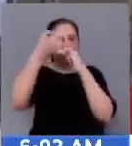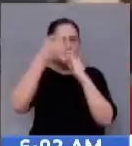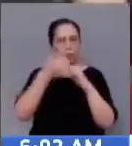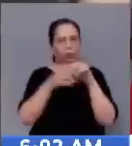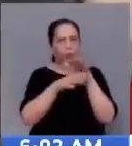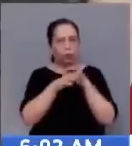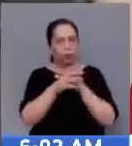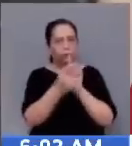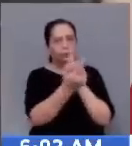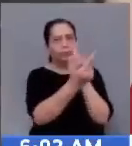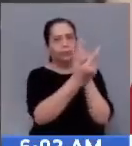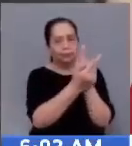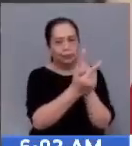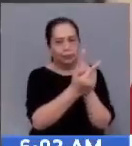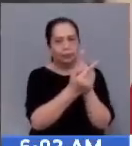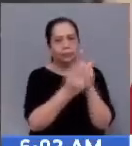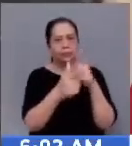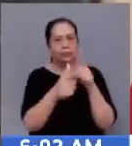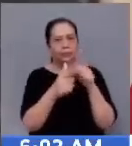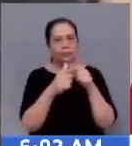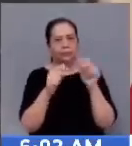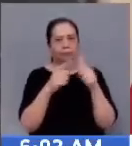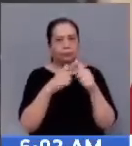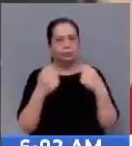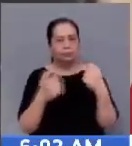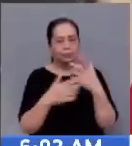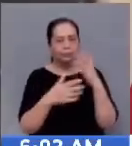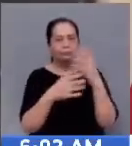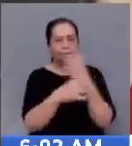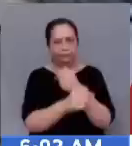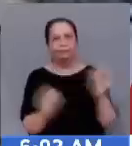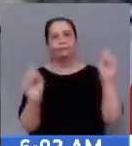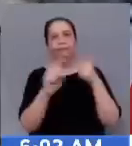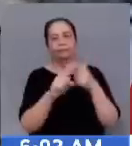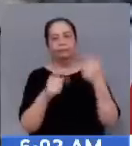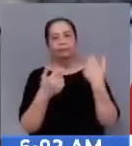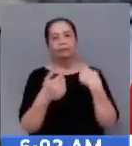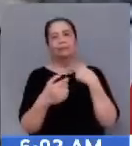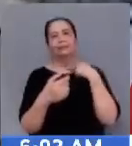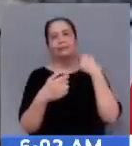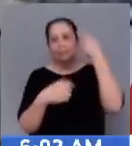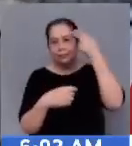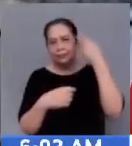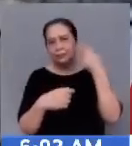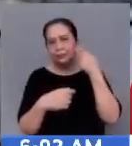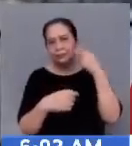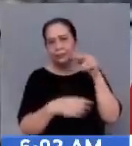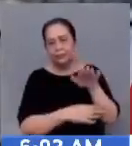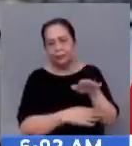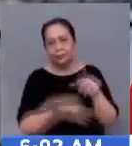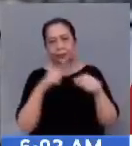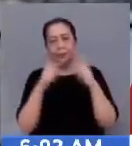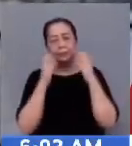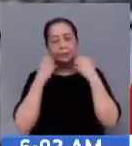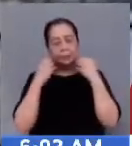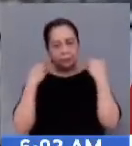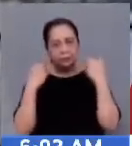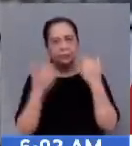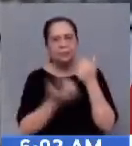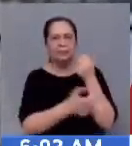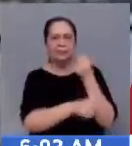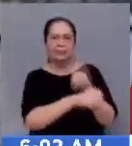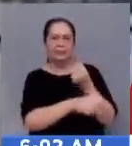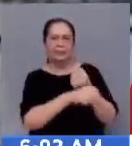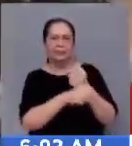bata. Hirap manong una, naialis din mula sa pagkakaipit ang ulo ng bata. Nang makawala, nahirapan itulak ang bata pabalik